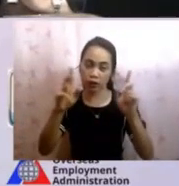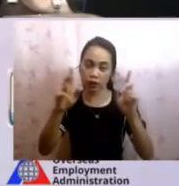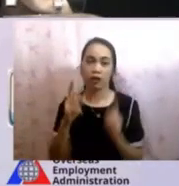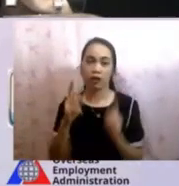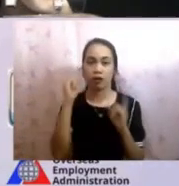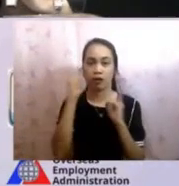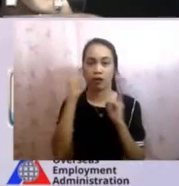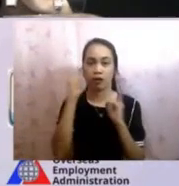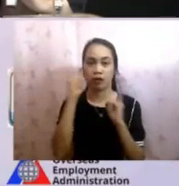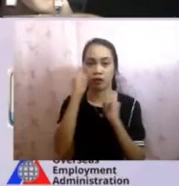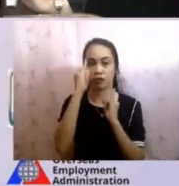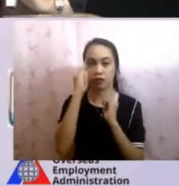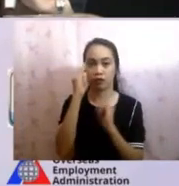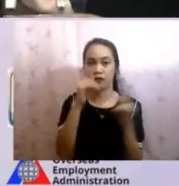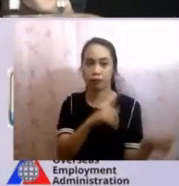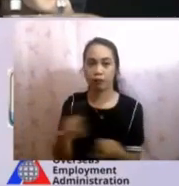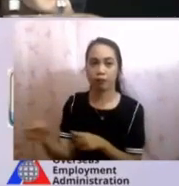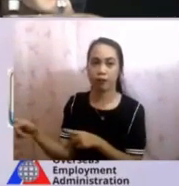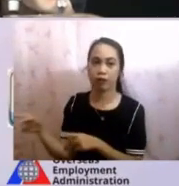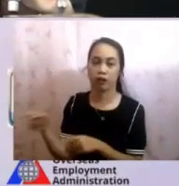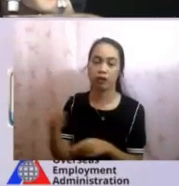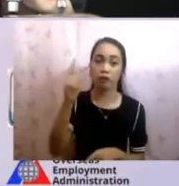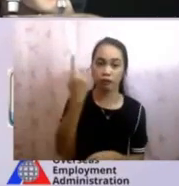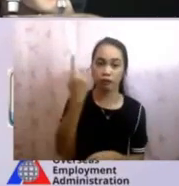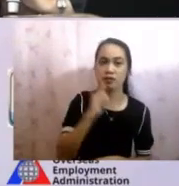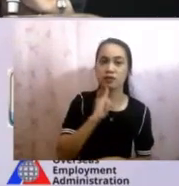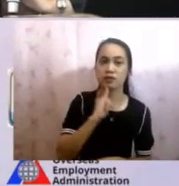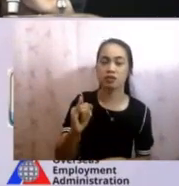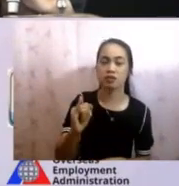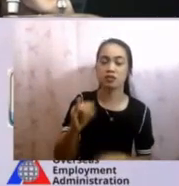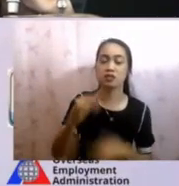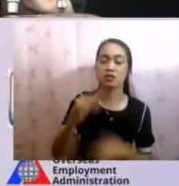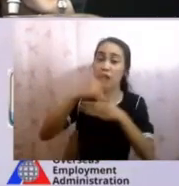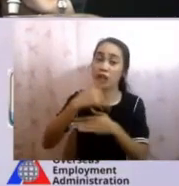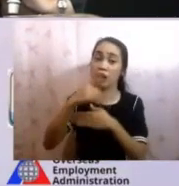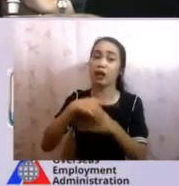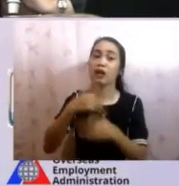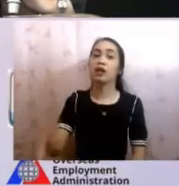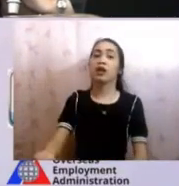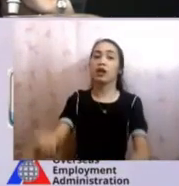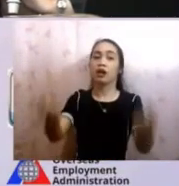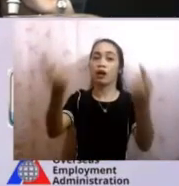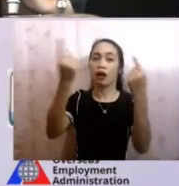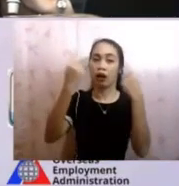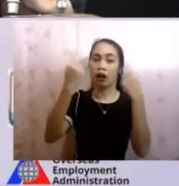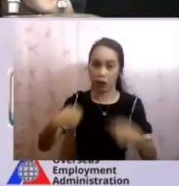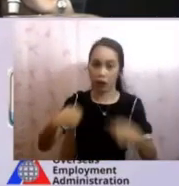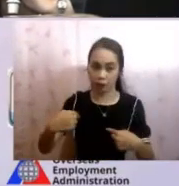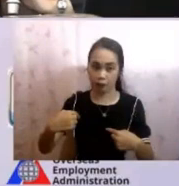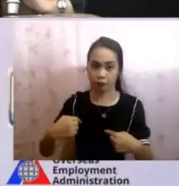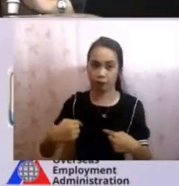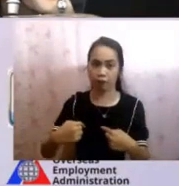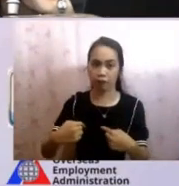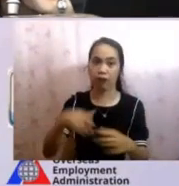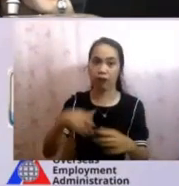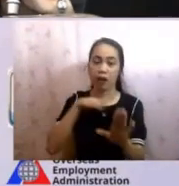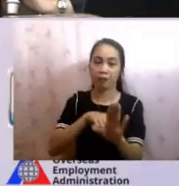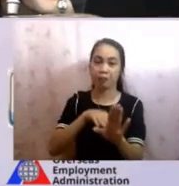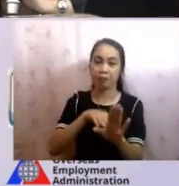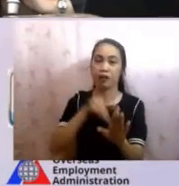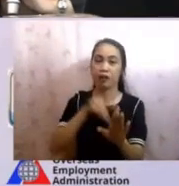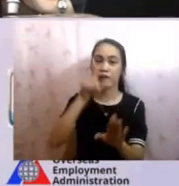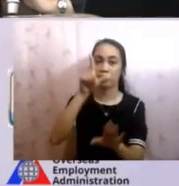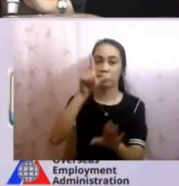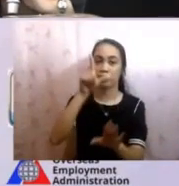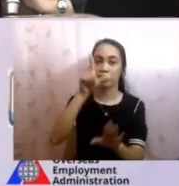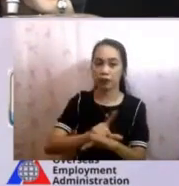proper. Of course, number one, you have to arrive early. Early meaning you have to at least be 30 minutes